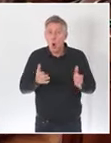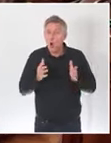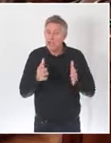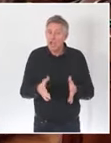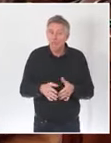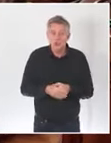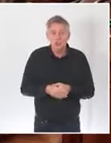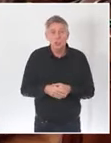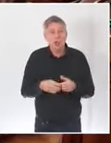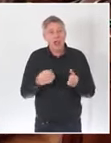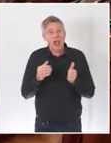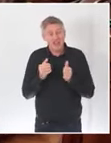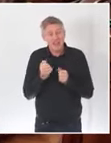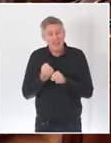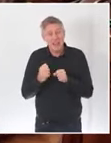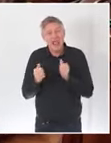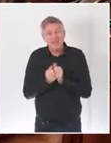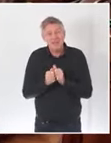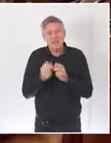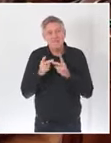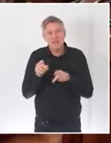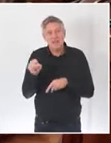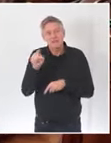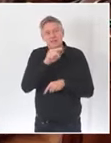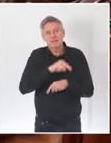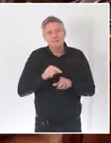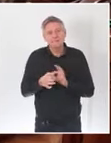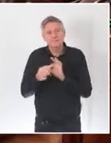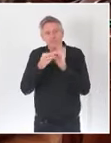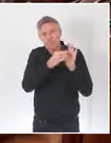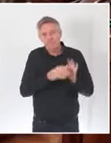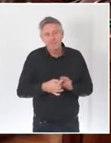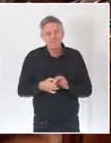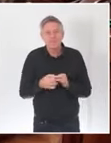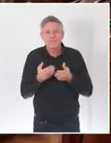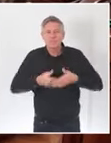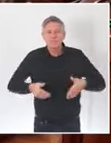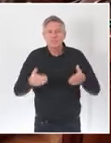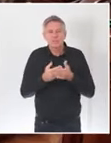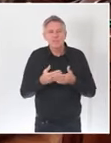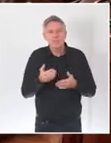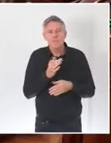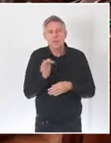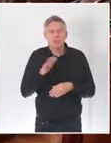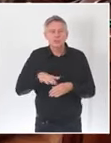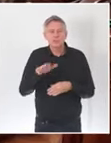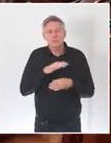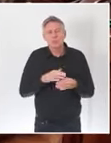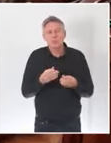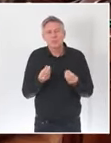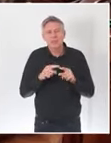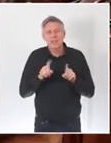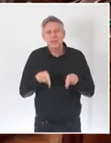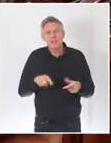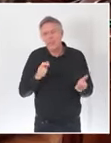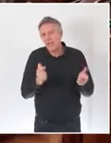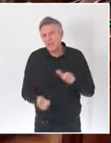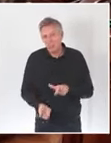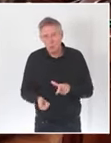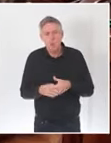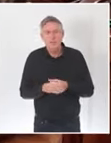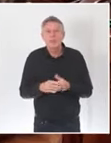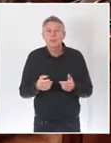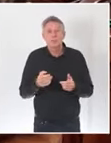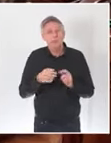les collectivités. Cette dégradation de la situation budgétaire du pays, elle est d'abord et avant tout le fait de la